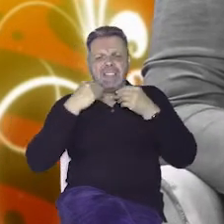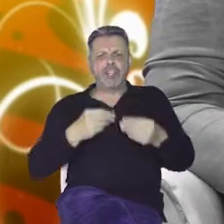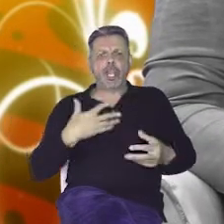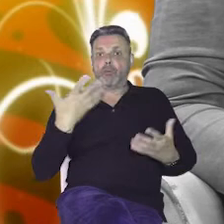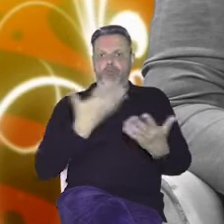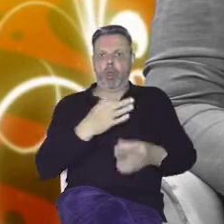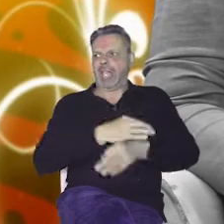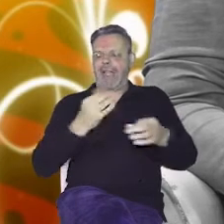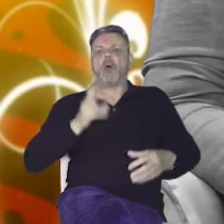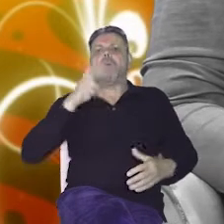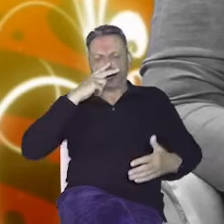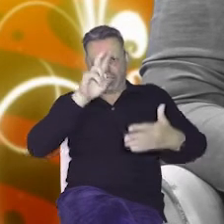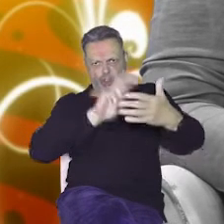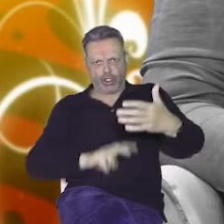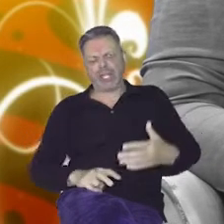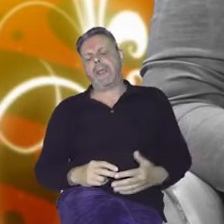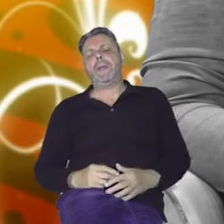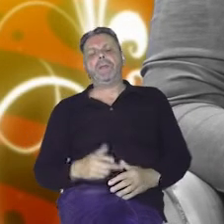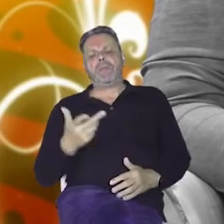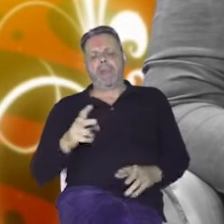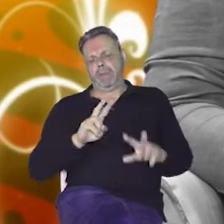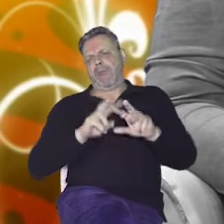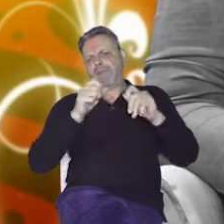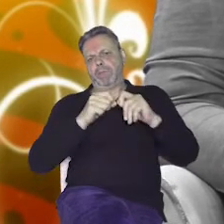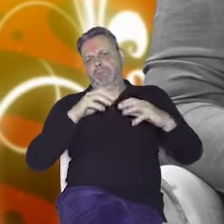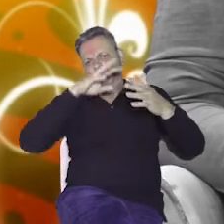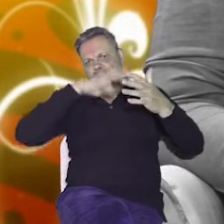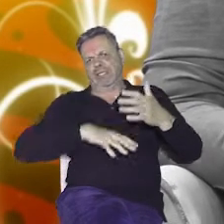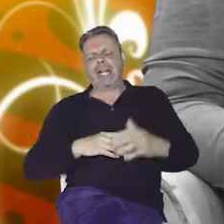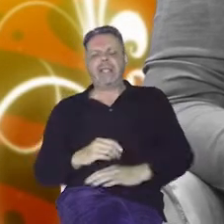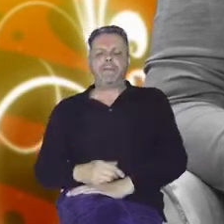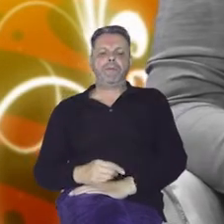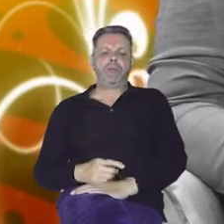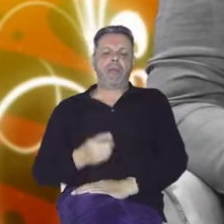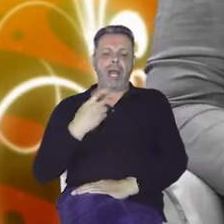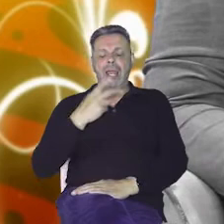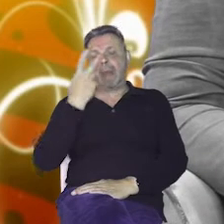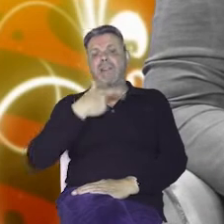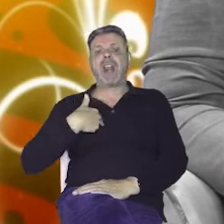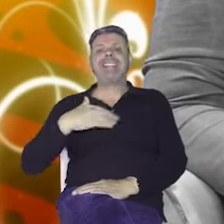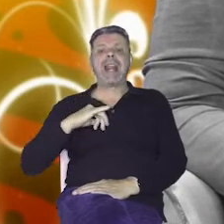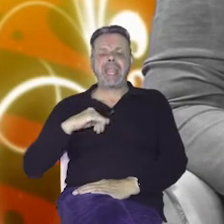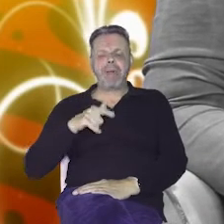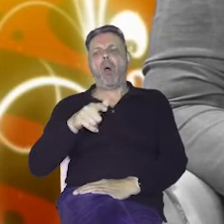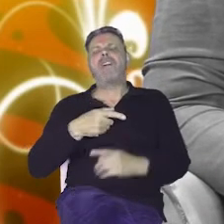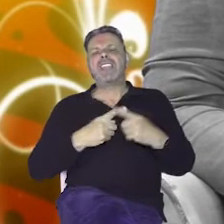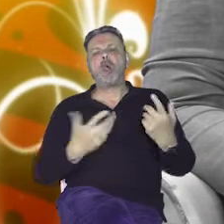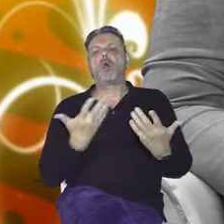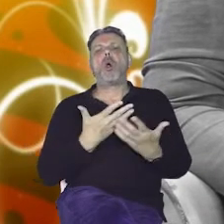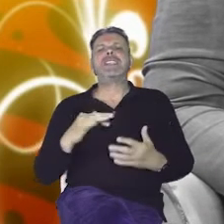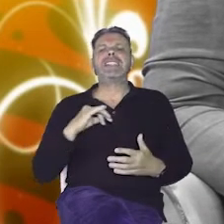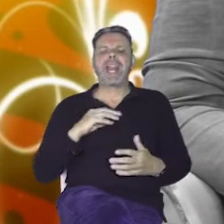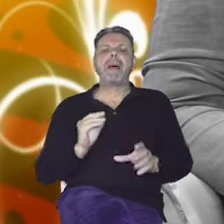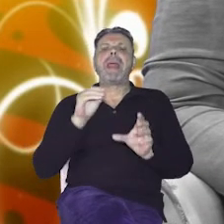koje se može pogledati na web stranicama. Međutim, naravno, nas zanima ovaj dio koji se odnosi na